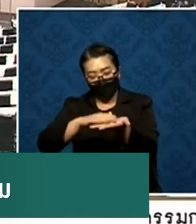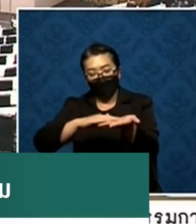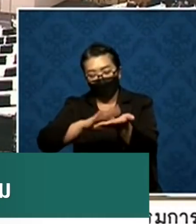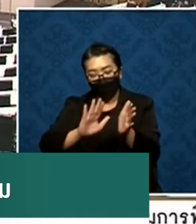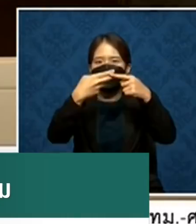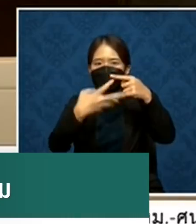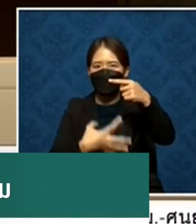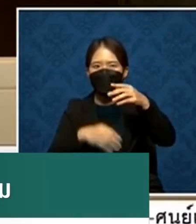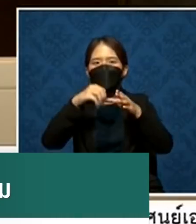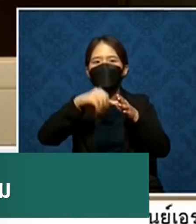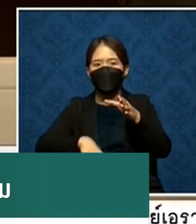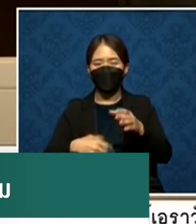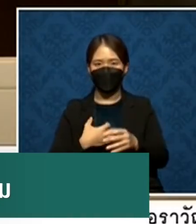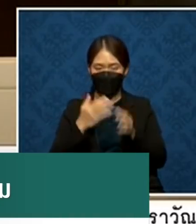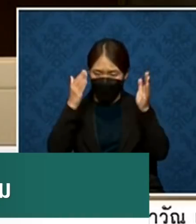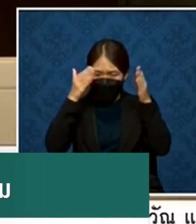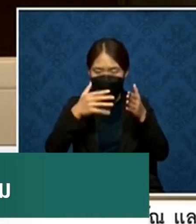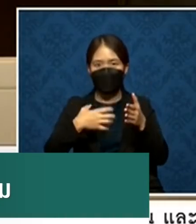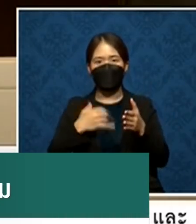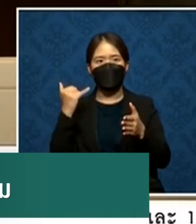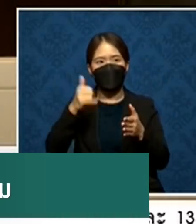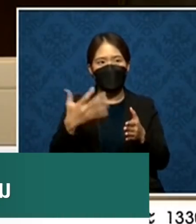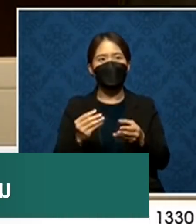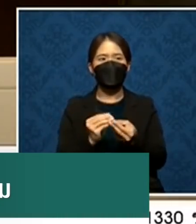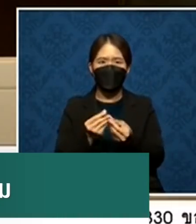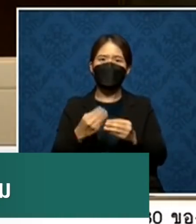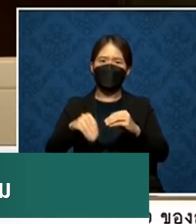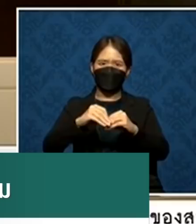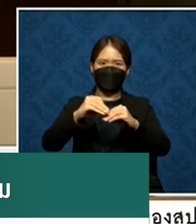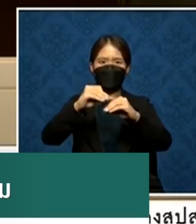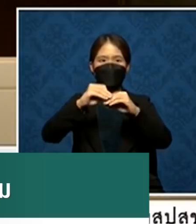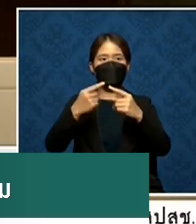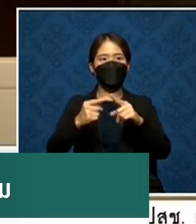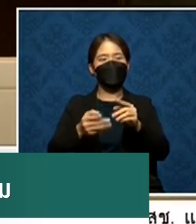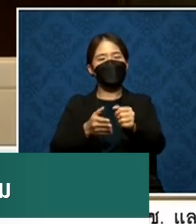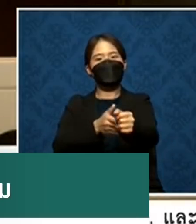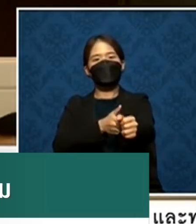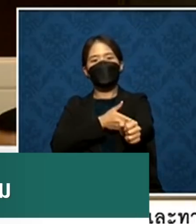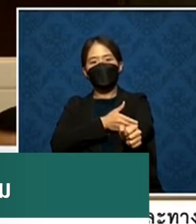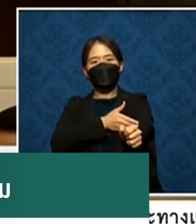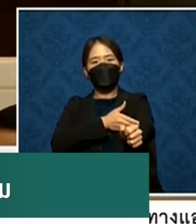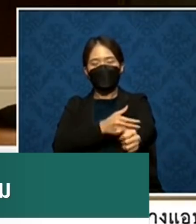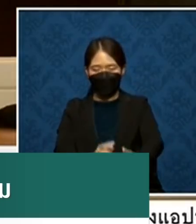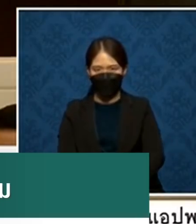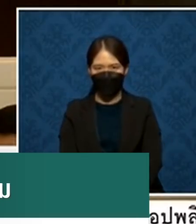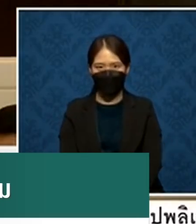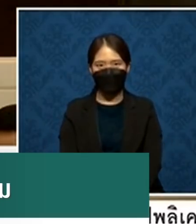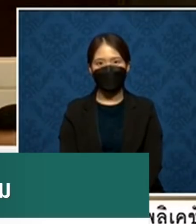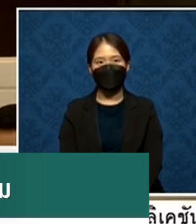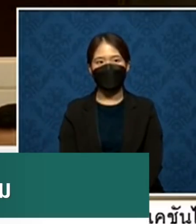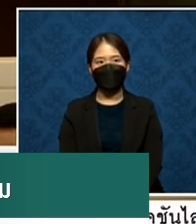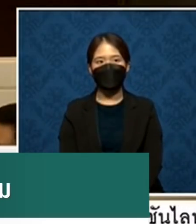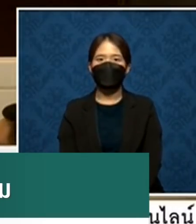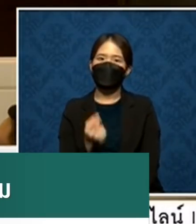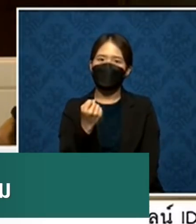ษฐ์เชื่อมันผ่านที่เขาเป็นเจ้าของยติกองไทยและยติเขานี่ก็ตกบังเอิญในยติเรื่องกอง